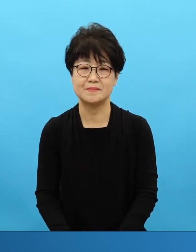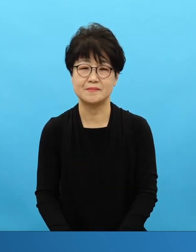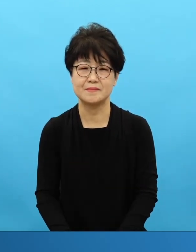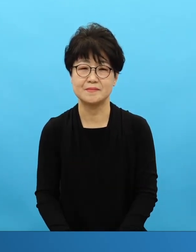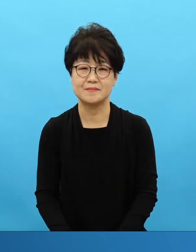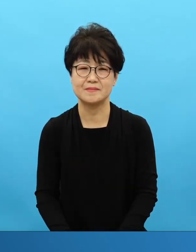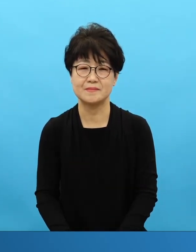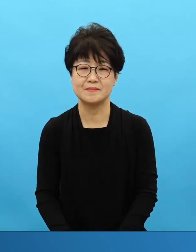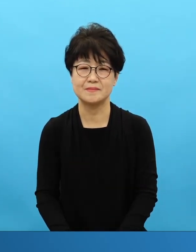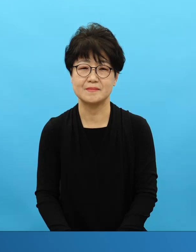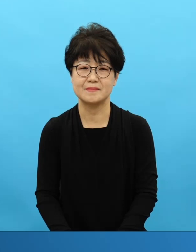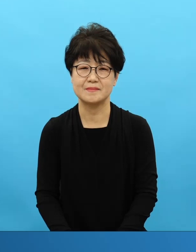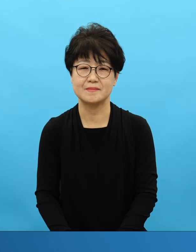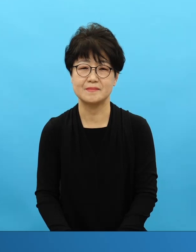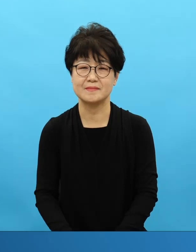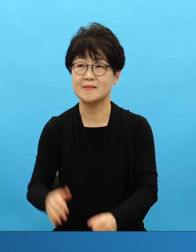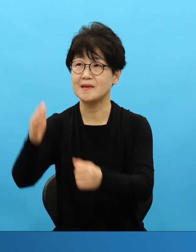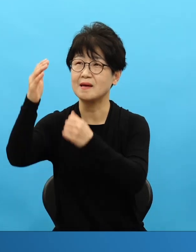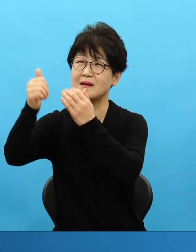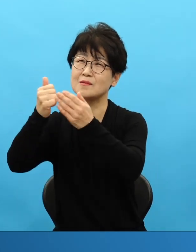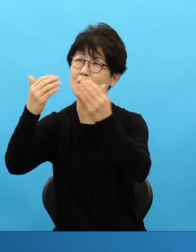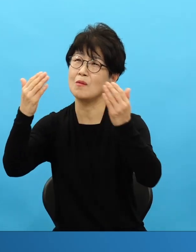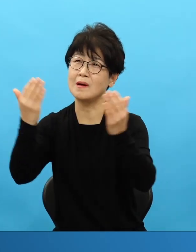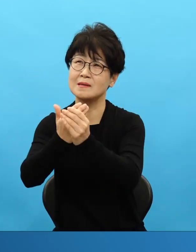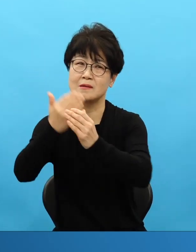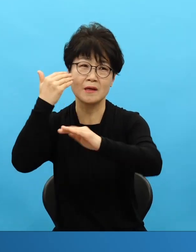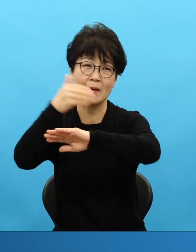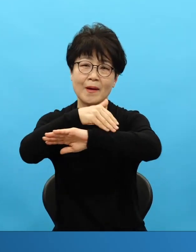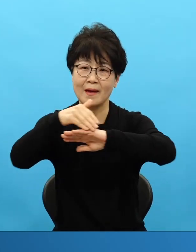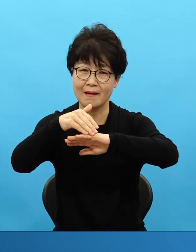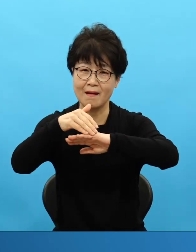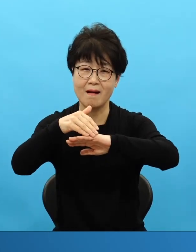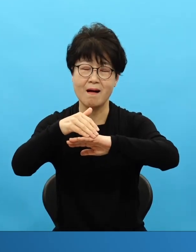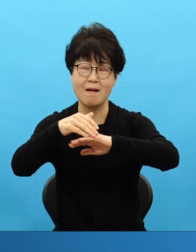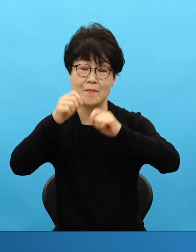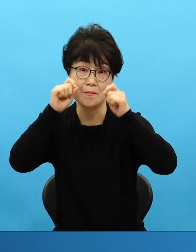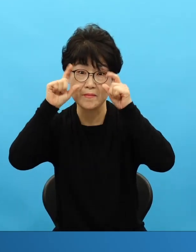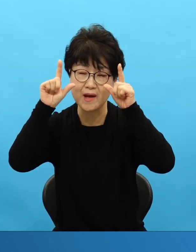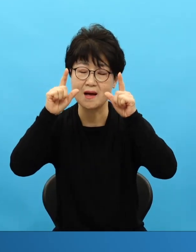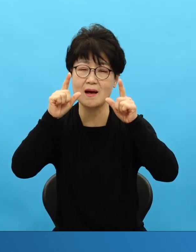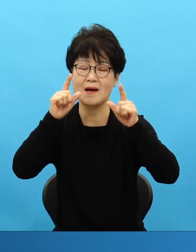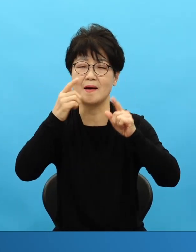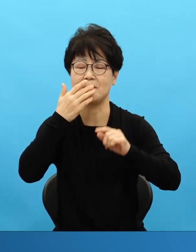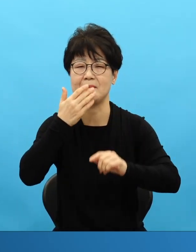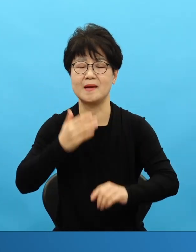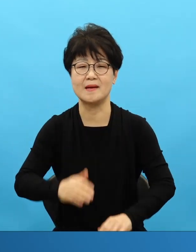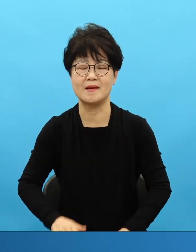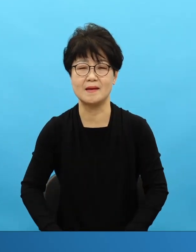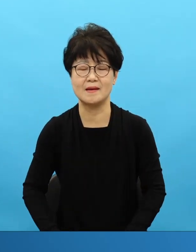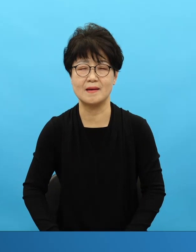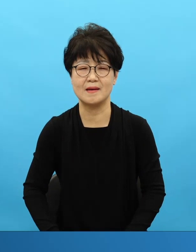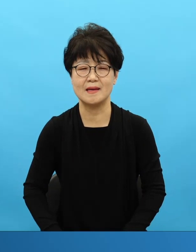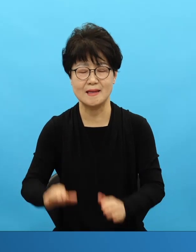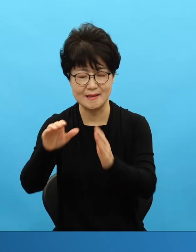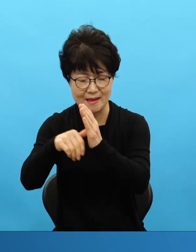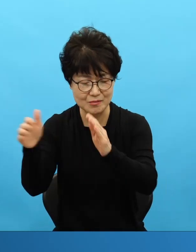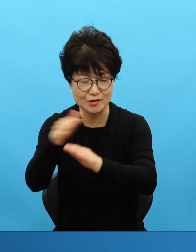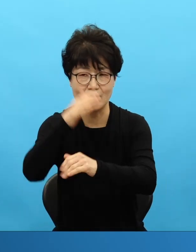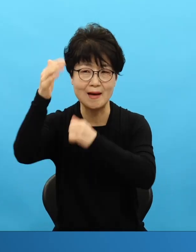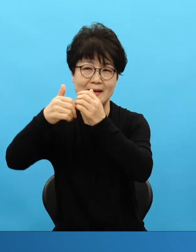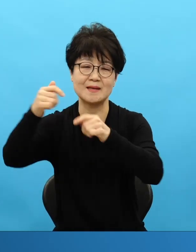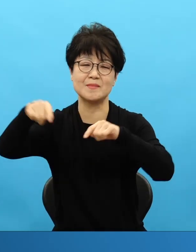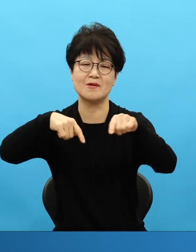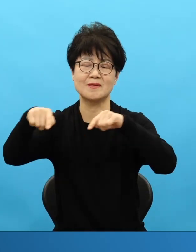하나님 절대 계획이구나 이게 보인다니까요. And you realize, wow, this is God's absolute plan. 이때부터 역사가 시작됩니다. And that's when